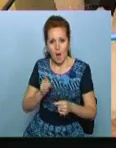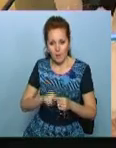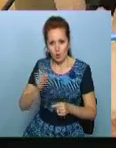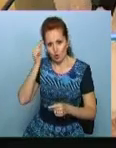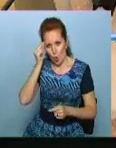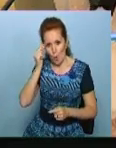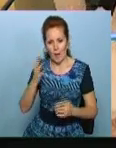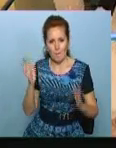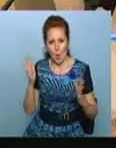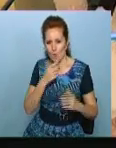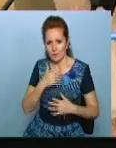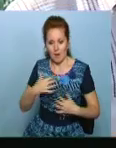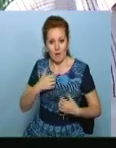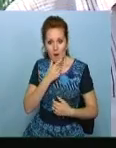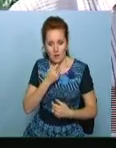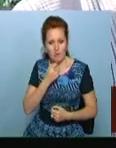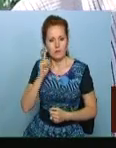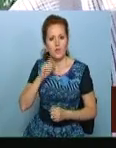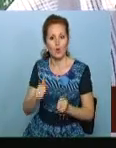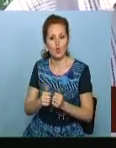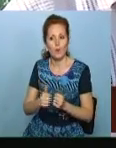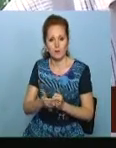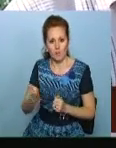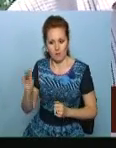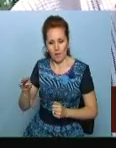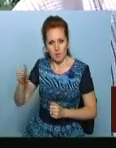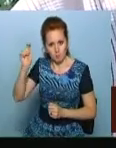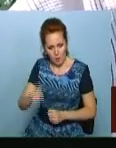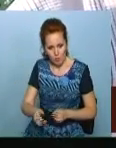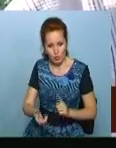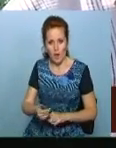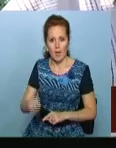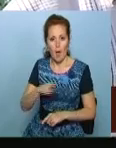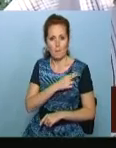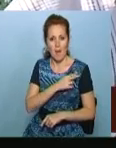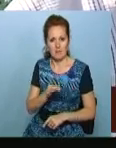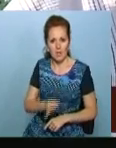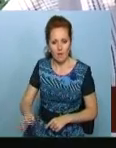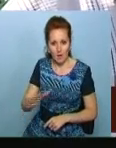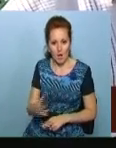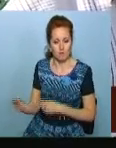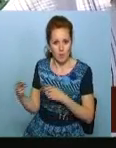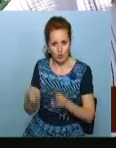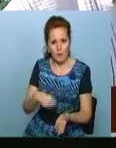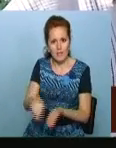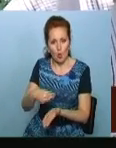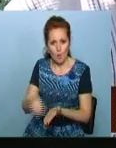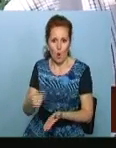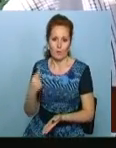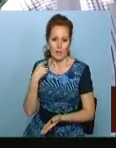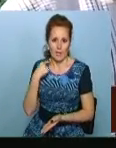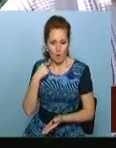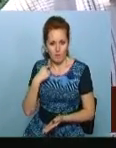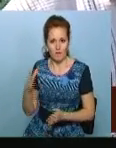красавицах знают и в соседних регионах. Приезжаю с Татарстана, с Пермского края. Закупали у нас племенной молодняк. Кировская область, то есть